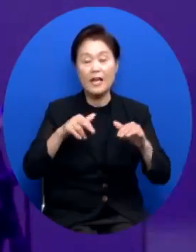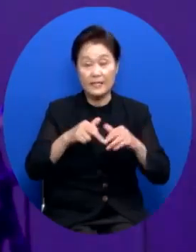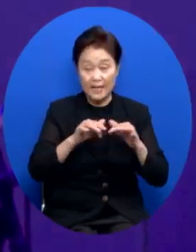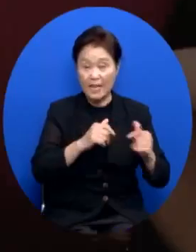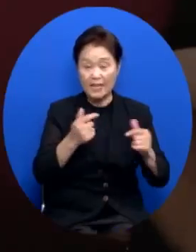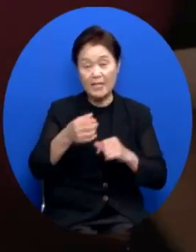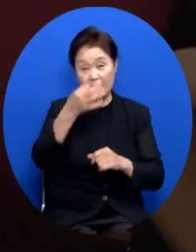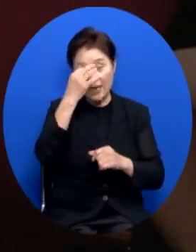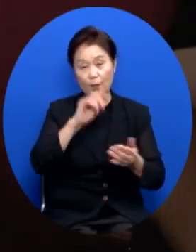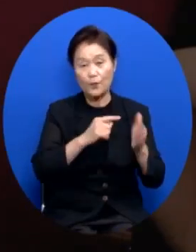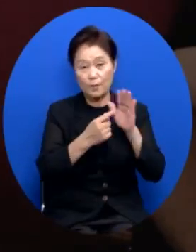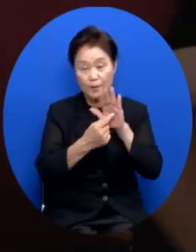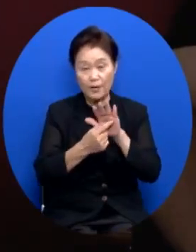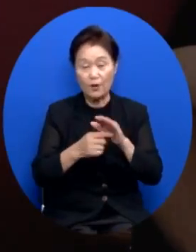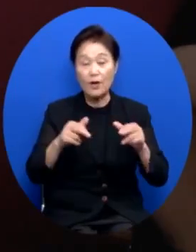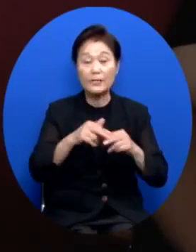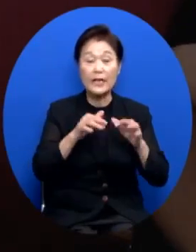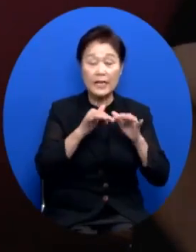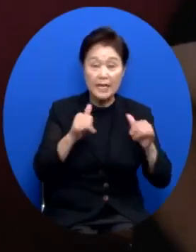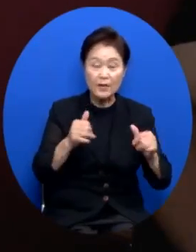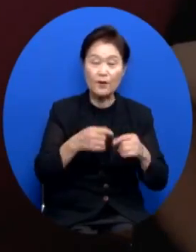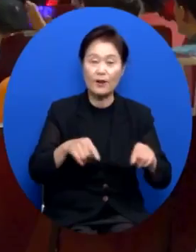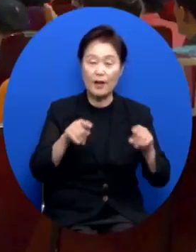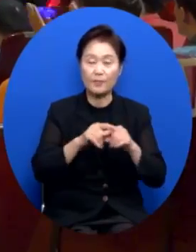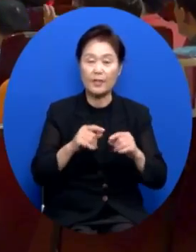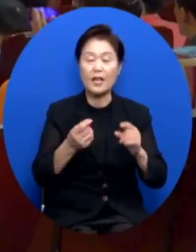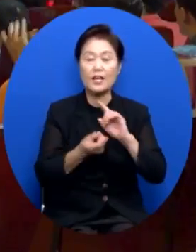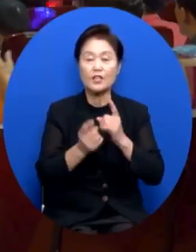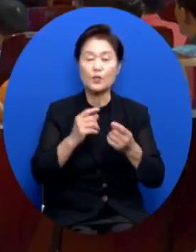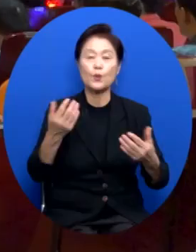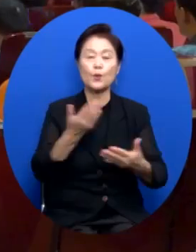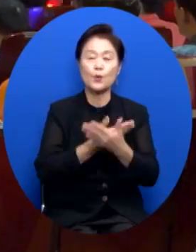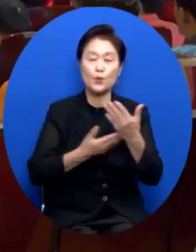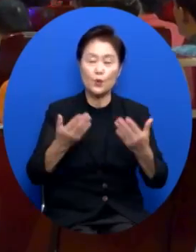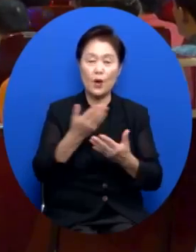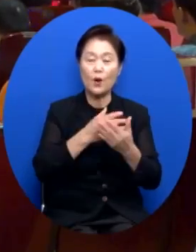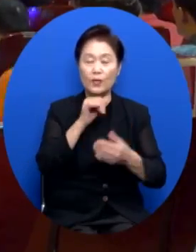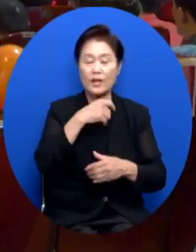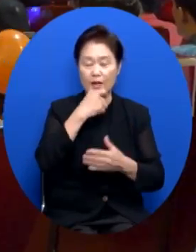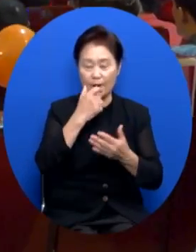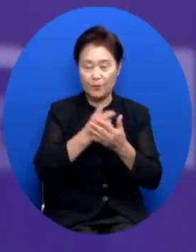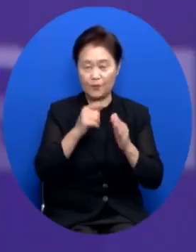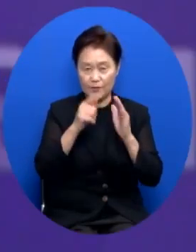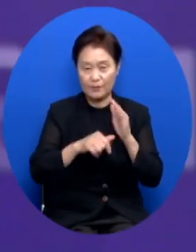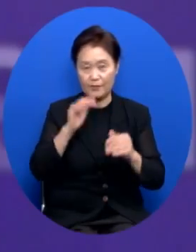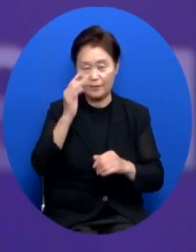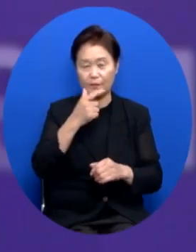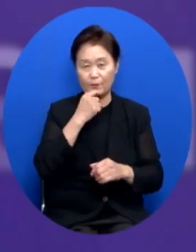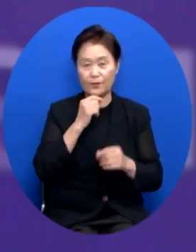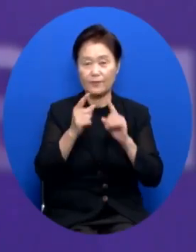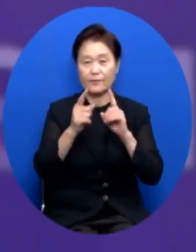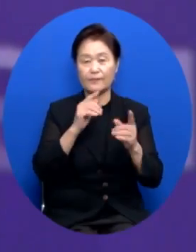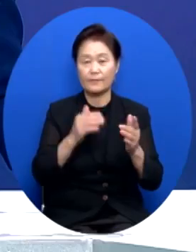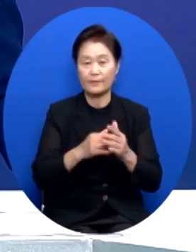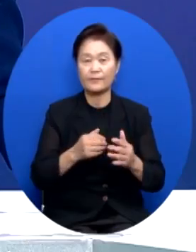재능을 발휘하고 장애인과 비장애인이 서로 소통할 수 있는 감동의 자리가 되길 바란다고 말했습니다.